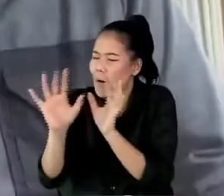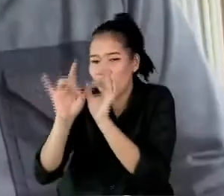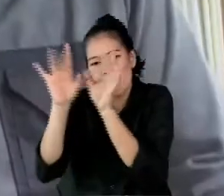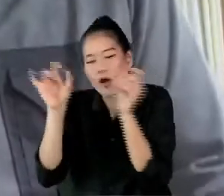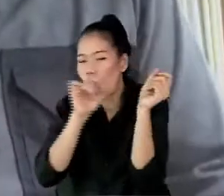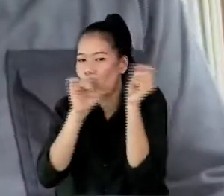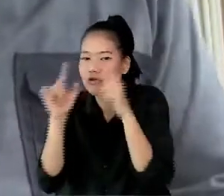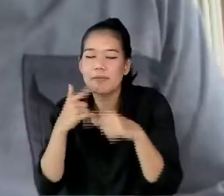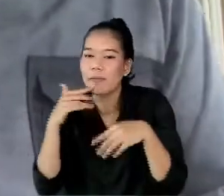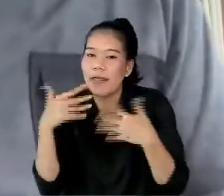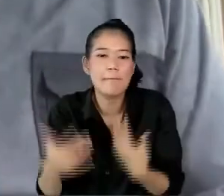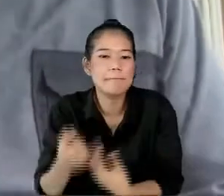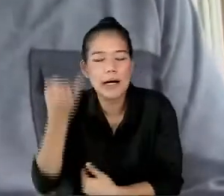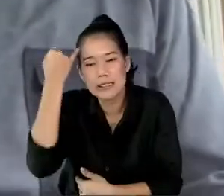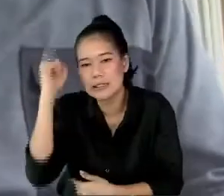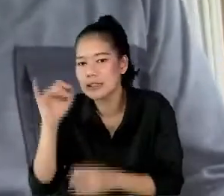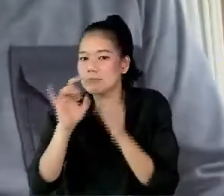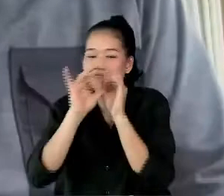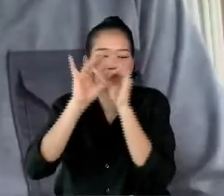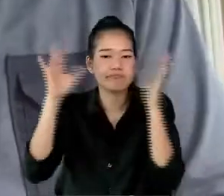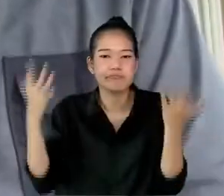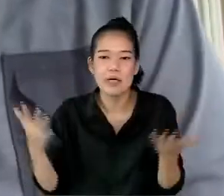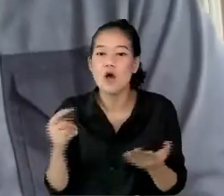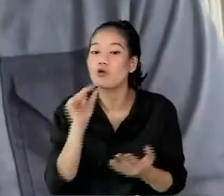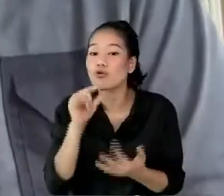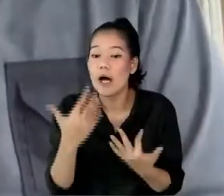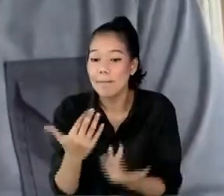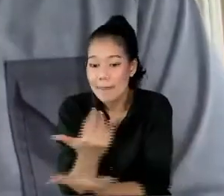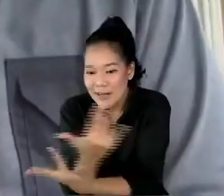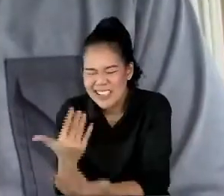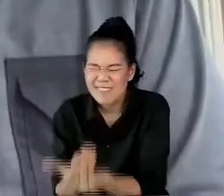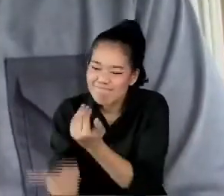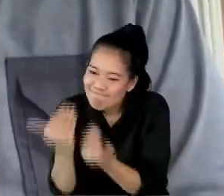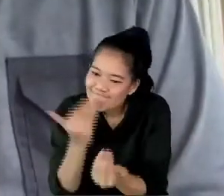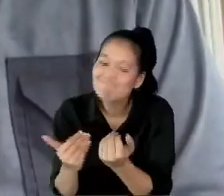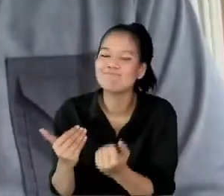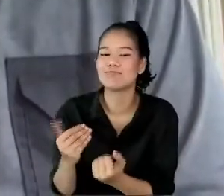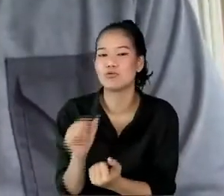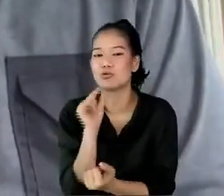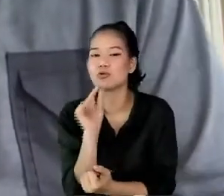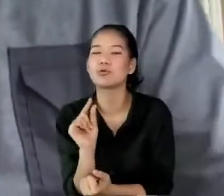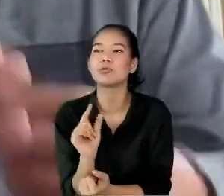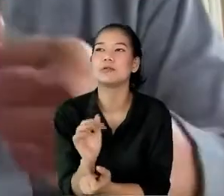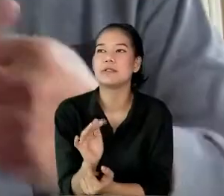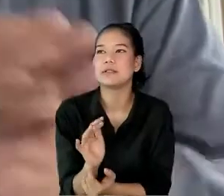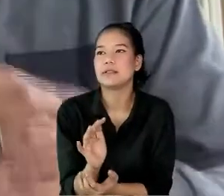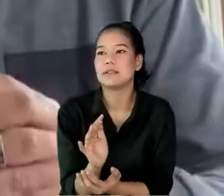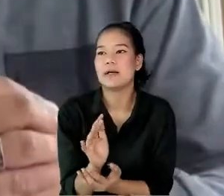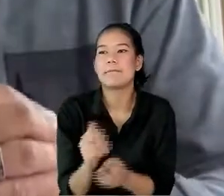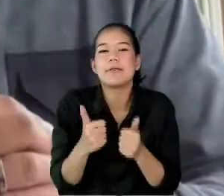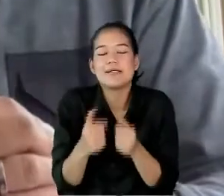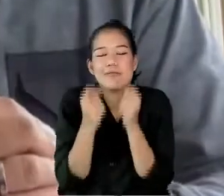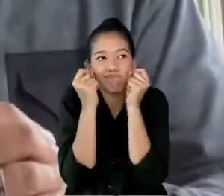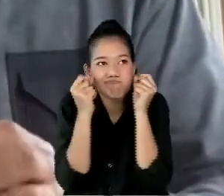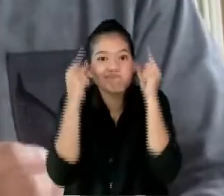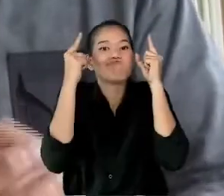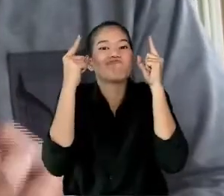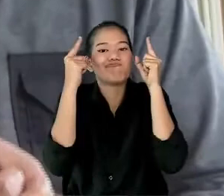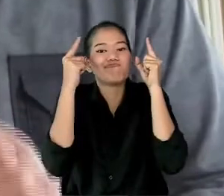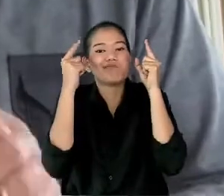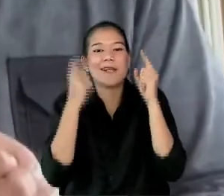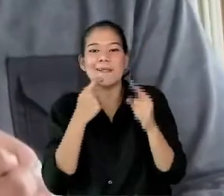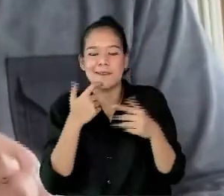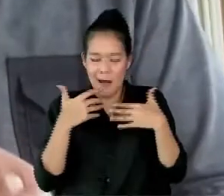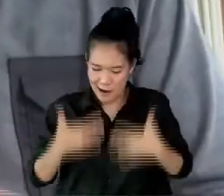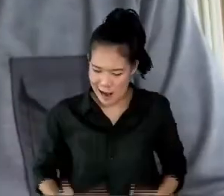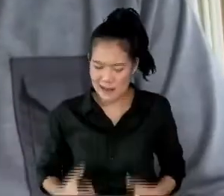apapun konsepnya, idenya, untuk mengajak semua masyarakat Indonesia untuk lebih sadar gitu ya